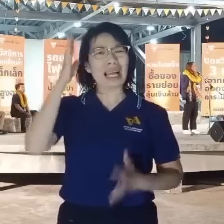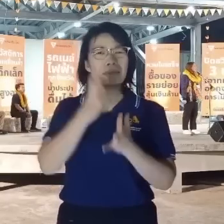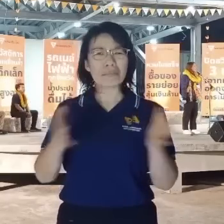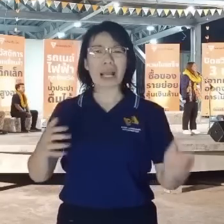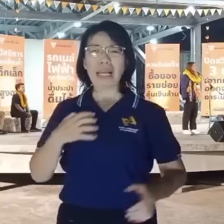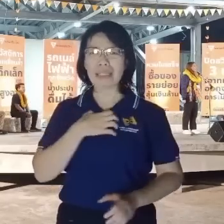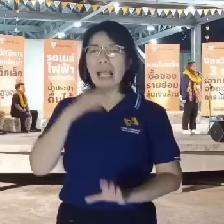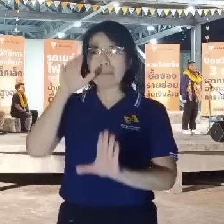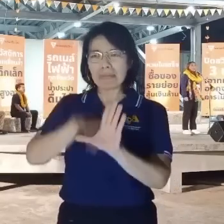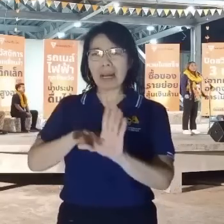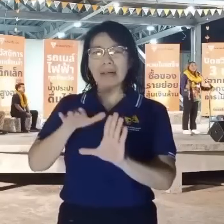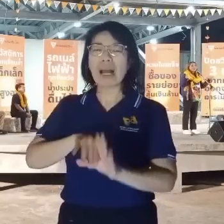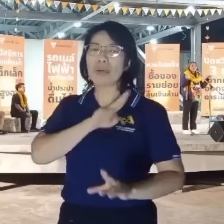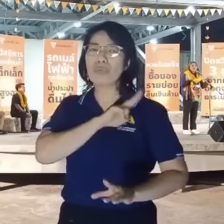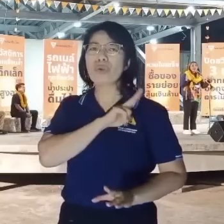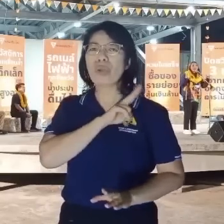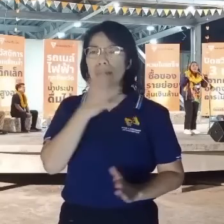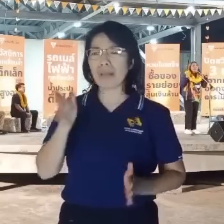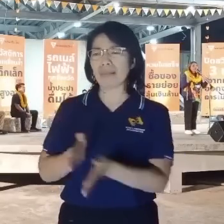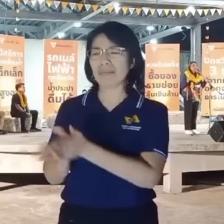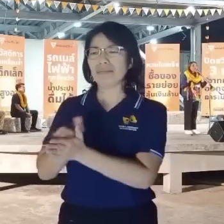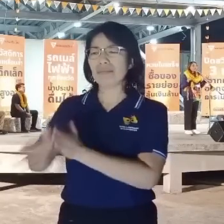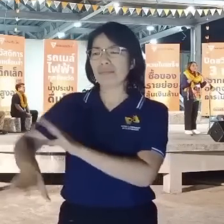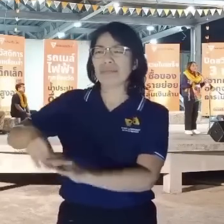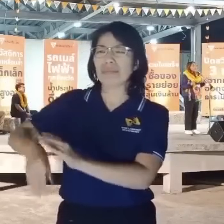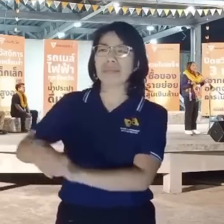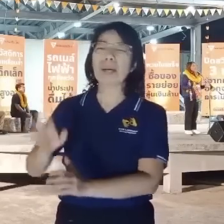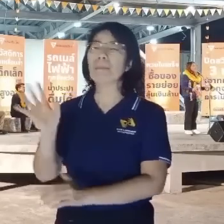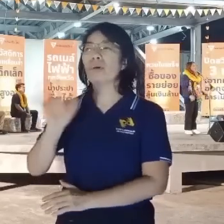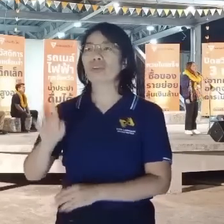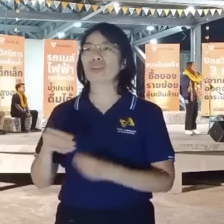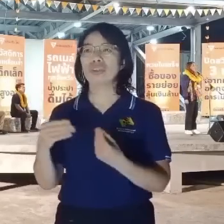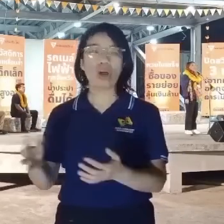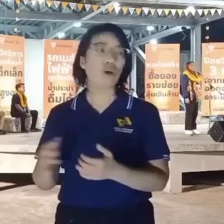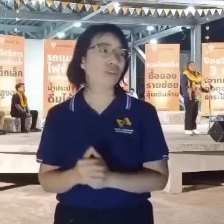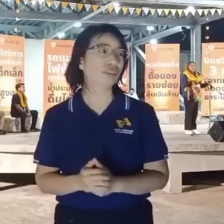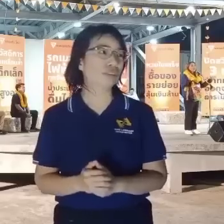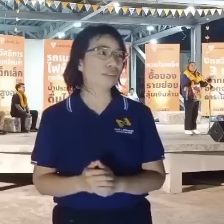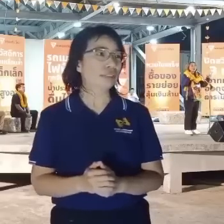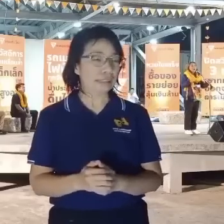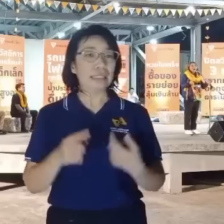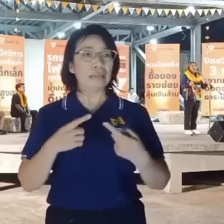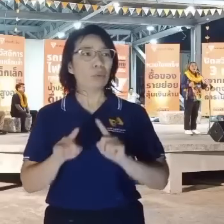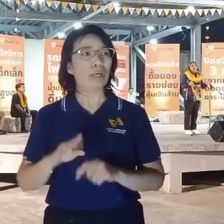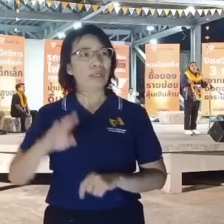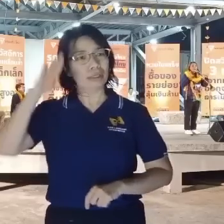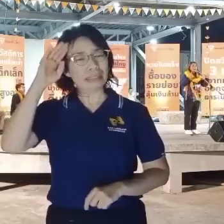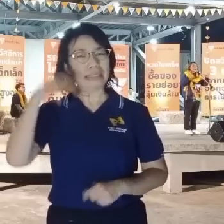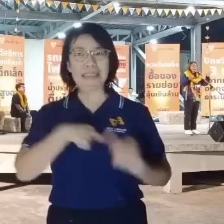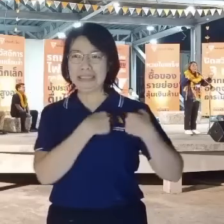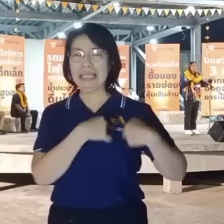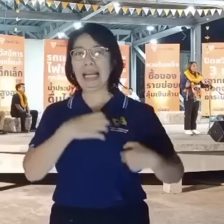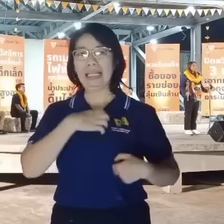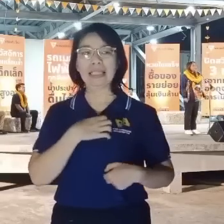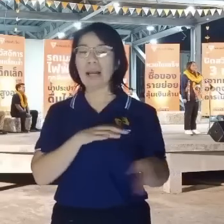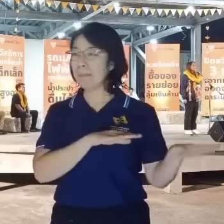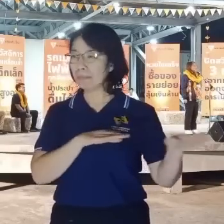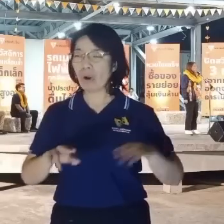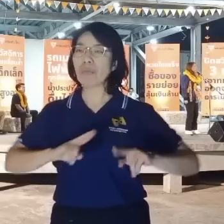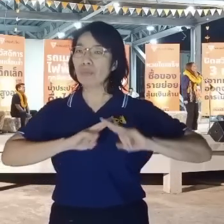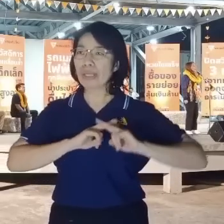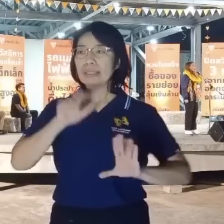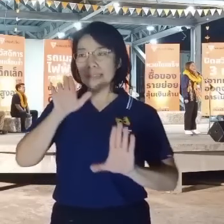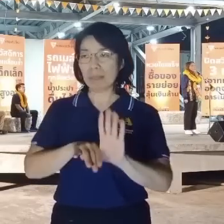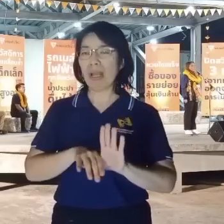ทหารมืออาชีพที่จะไปป้องกันประเทศให้กับพวกเราแต่พวกเขายังมีอีกส่วนหนึ่ง